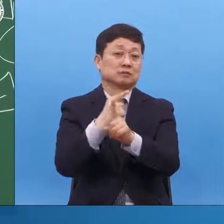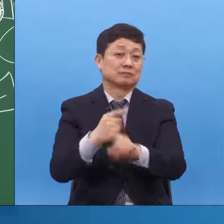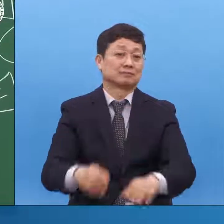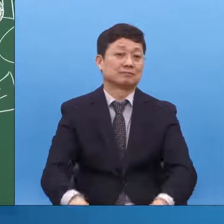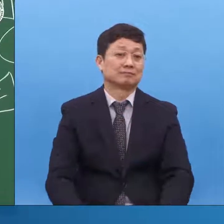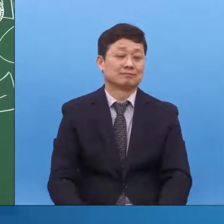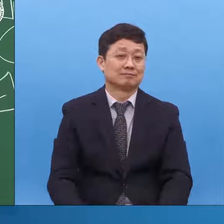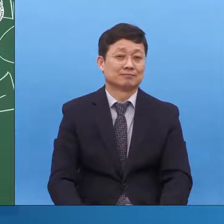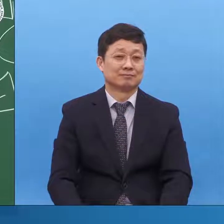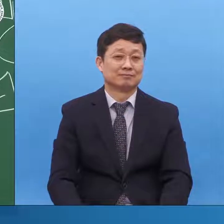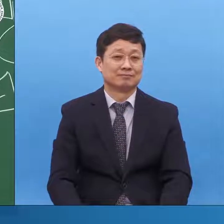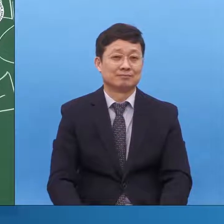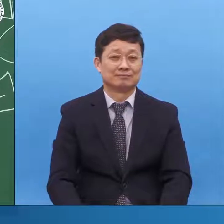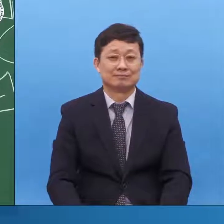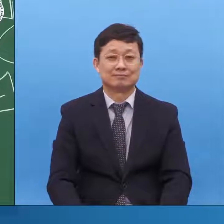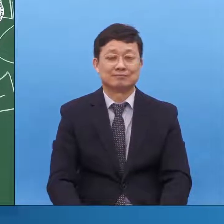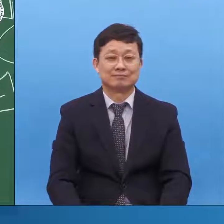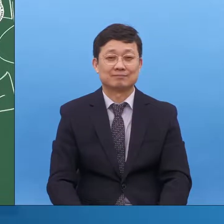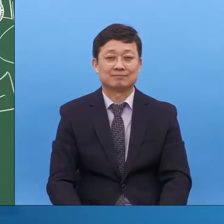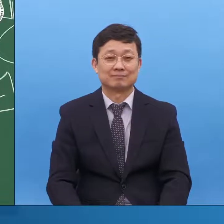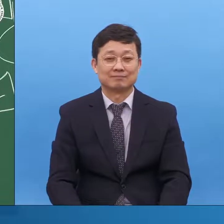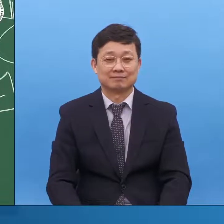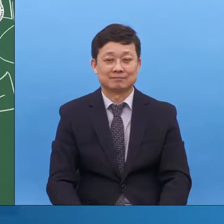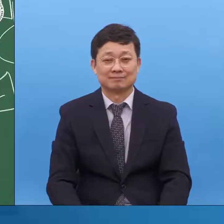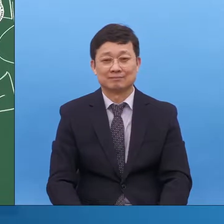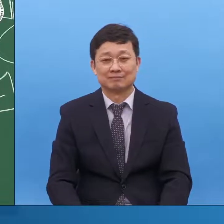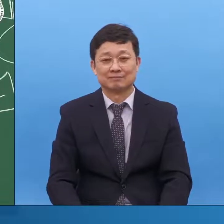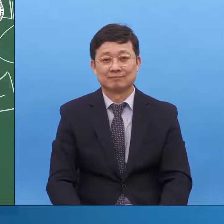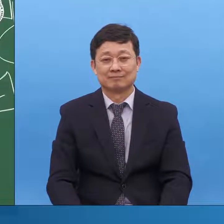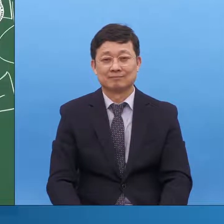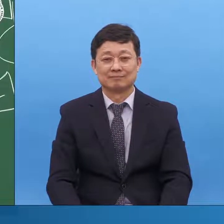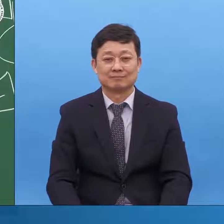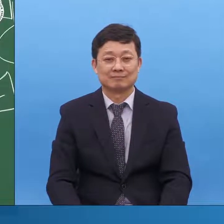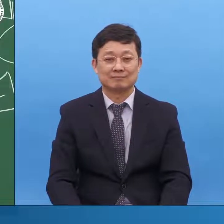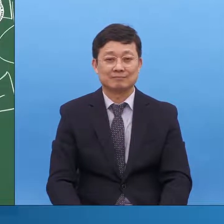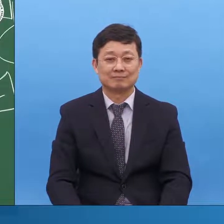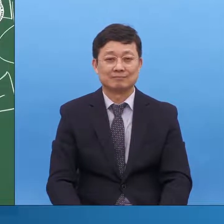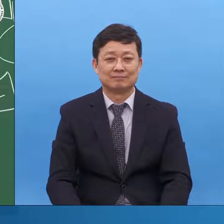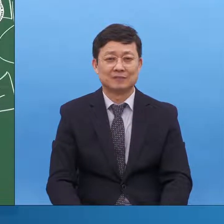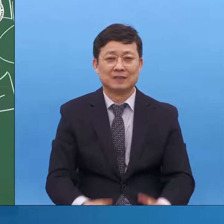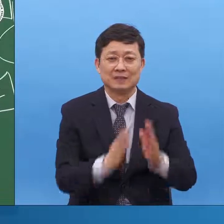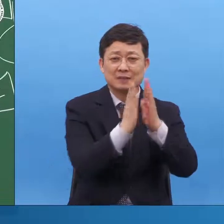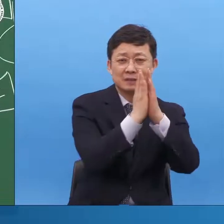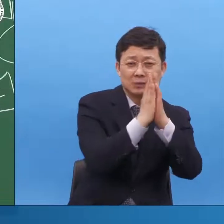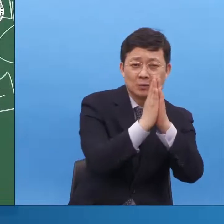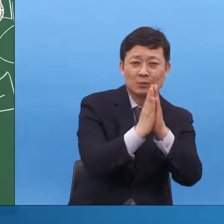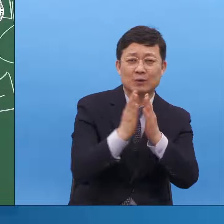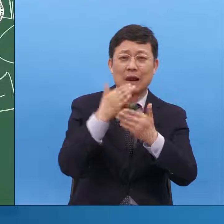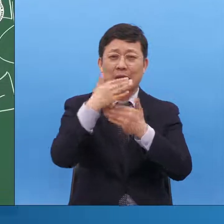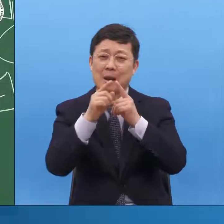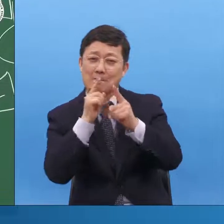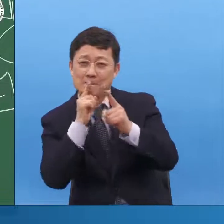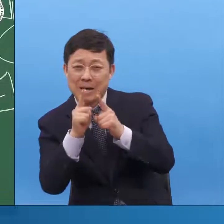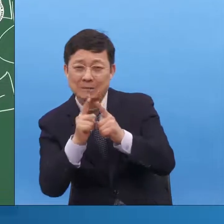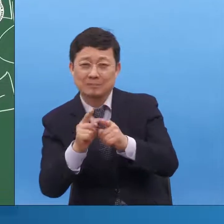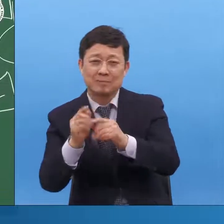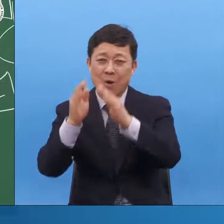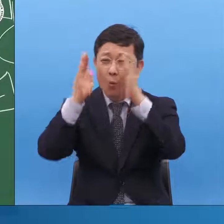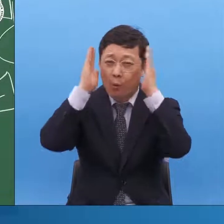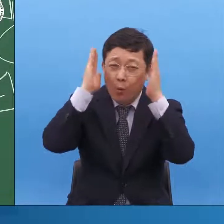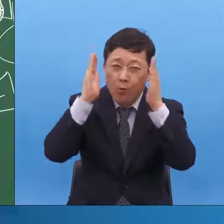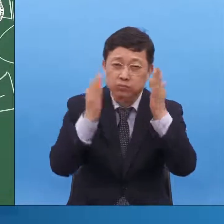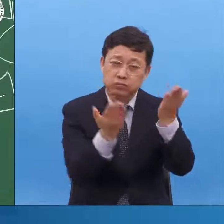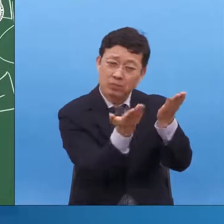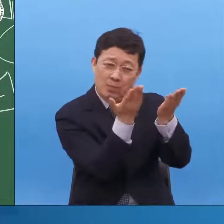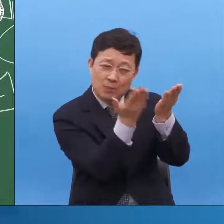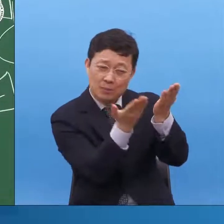이렇게 렘넌트들은 이렇게 보면요, 기도, 말씀, 학업 다 흐름 보입니다. And so, remnants, if you look